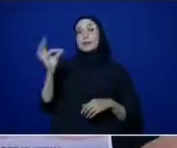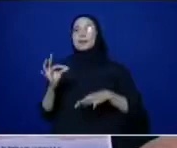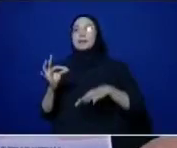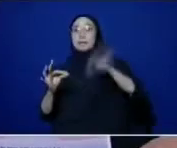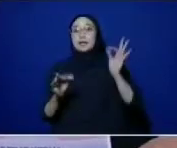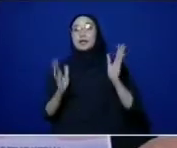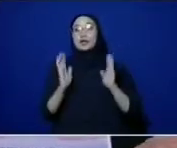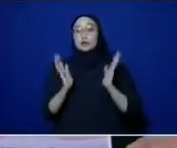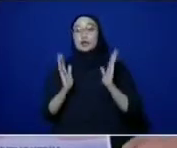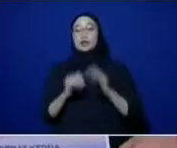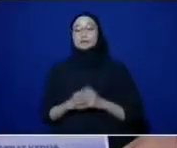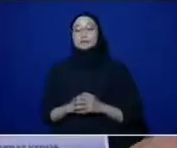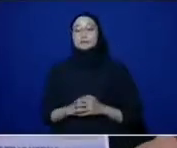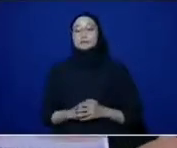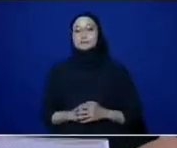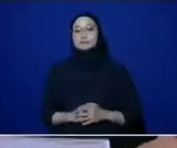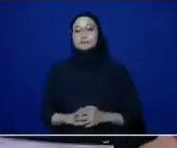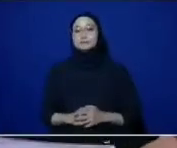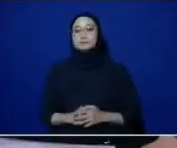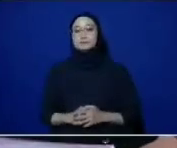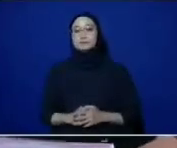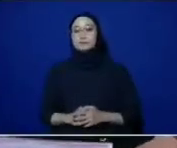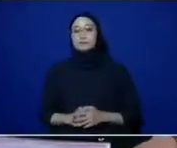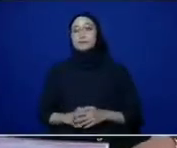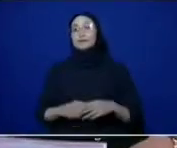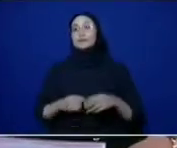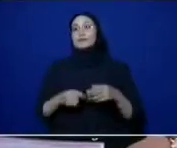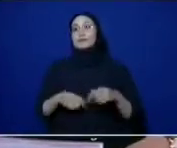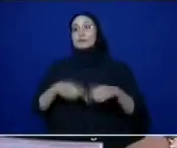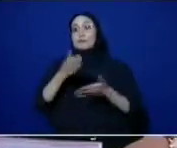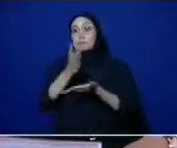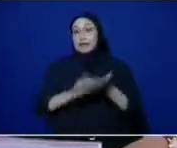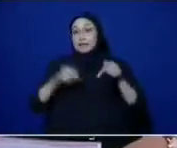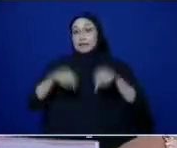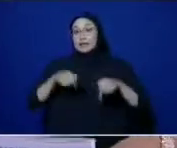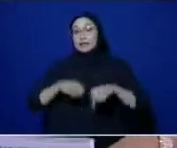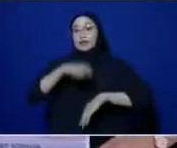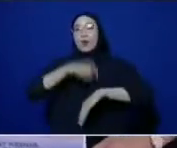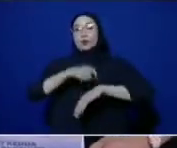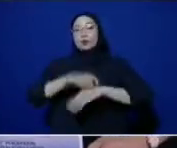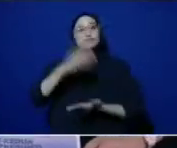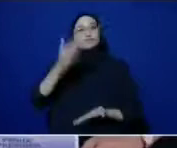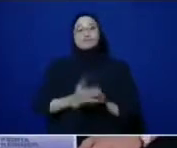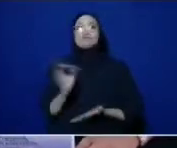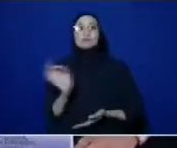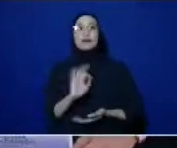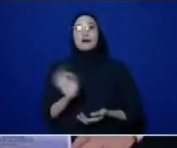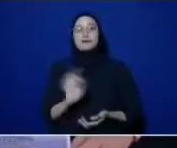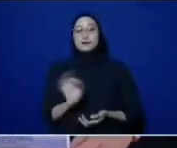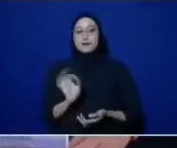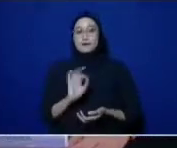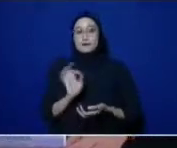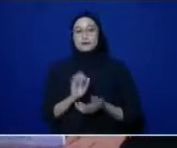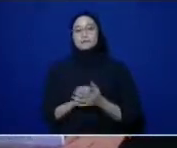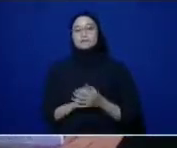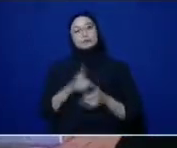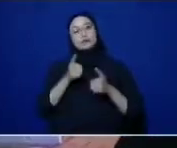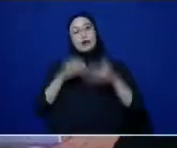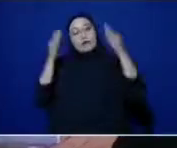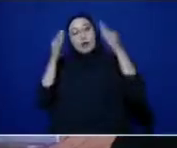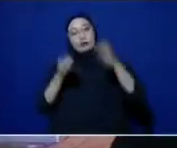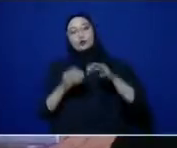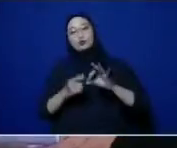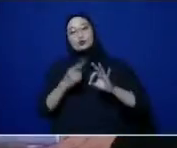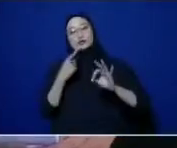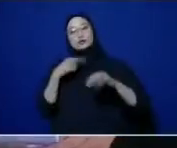kami tidak menampilkan batasan waktu bagi masing-masing calon presiden agar fokus dengan substansi dalam debat